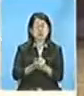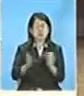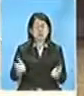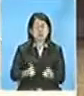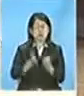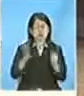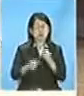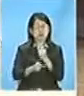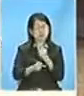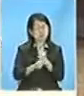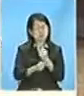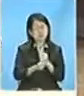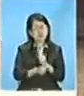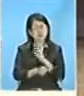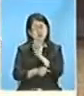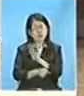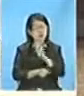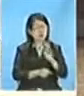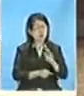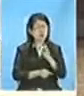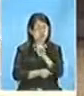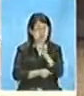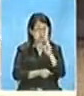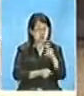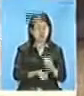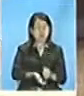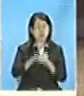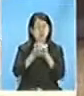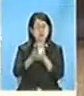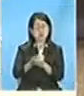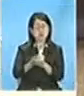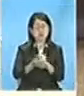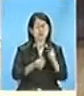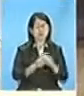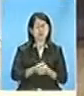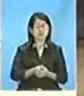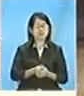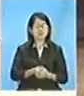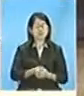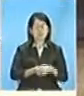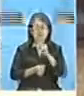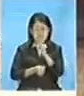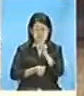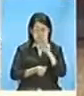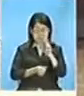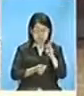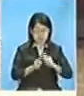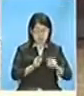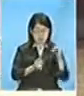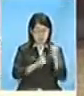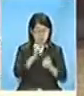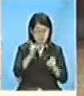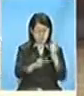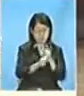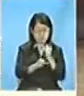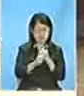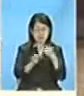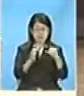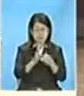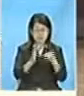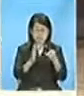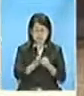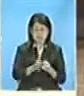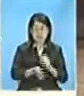กและอำนวยความสะดวกในการทำงานของท่านสมาชิกเพื่อรับใช้พี่น้องประชา